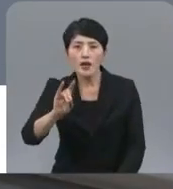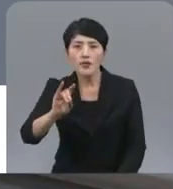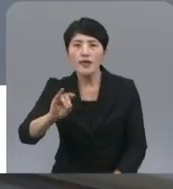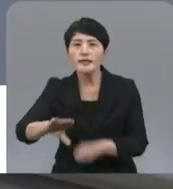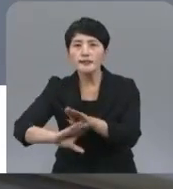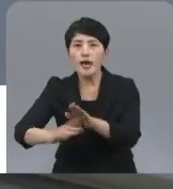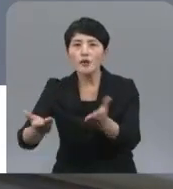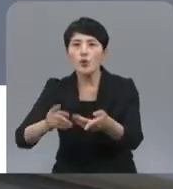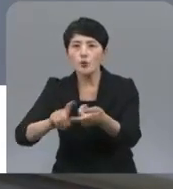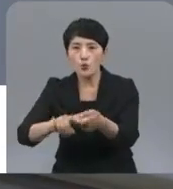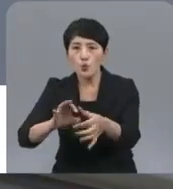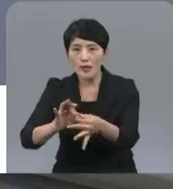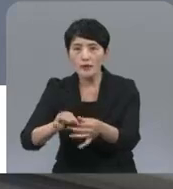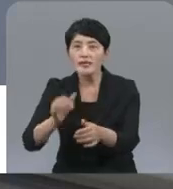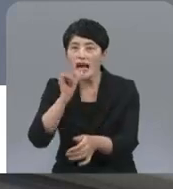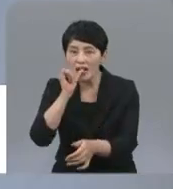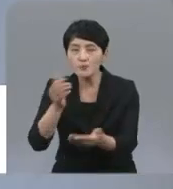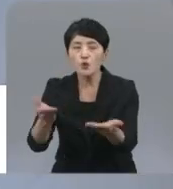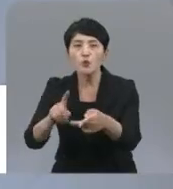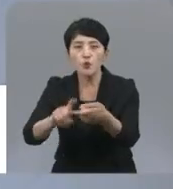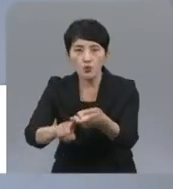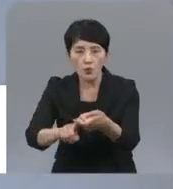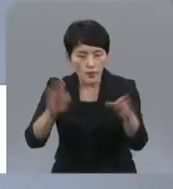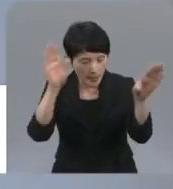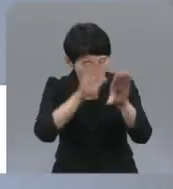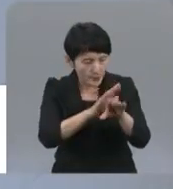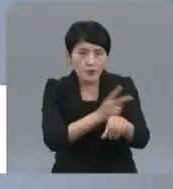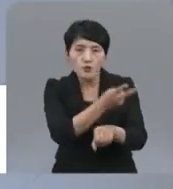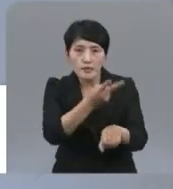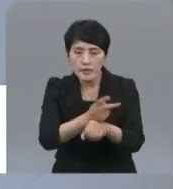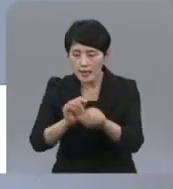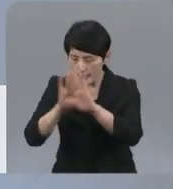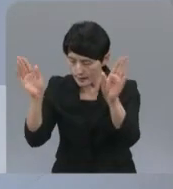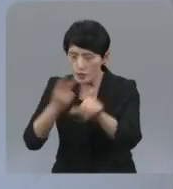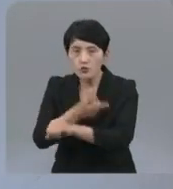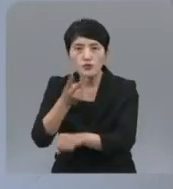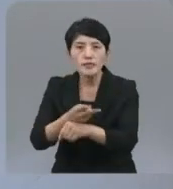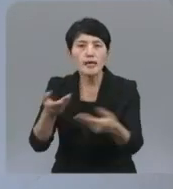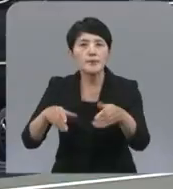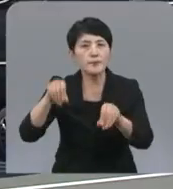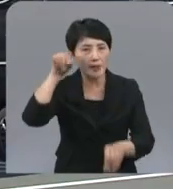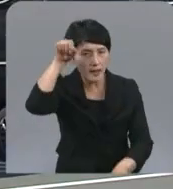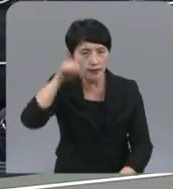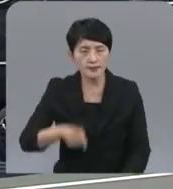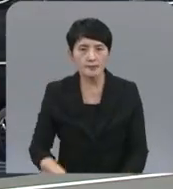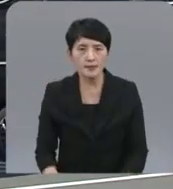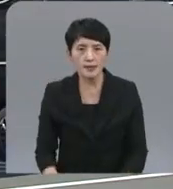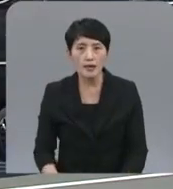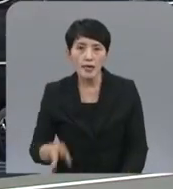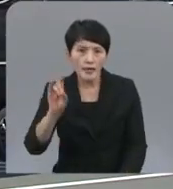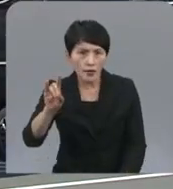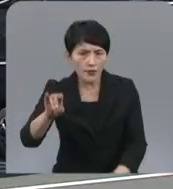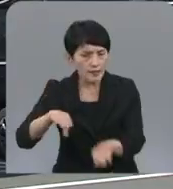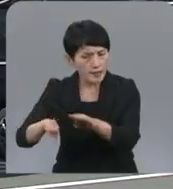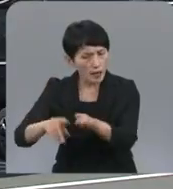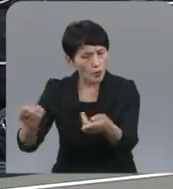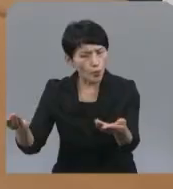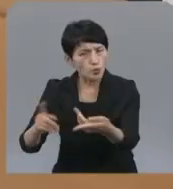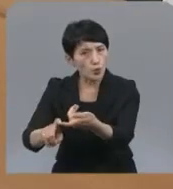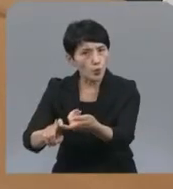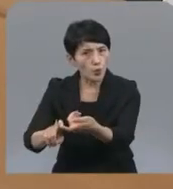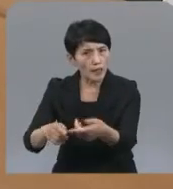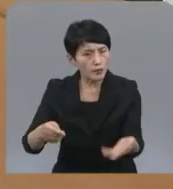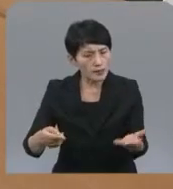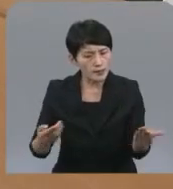предстоящих в 2024 году парламентских выборов ожидается что забастовки примет участие